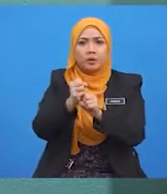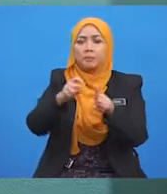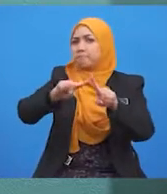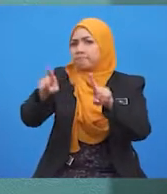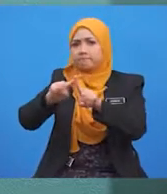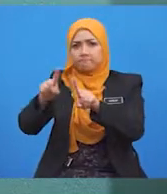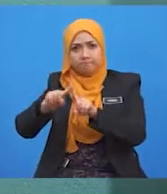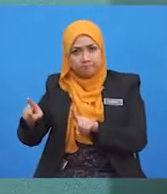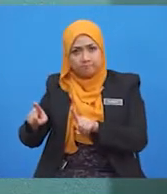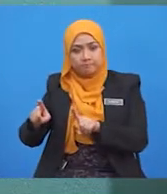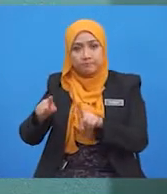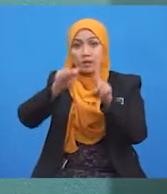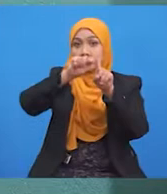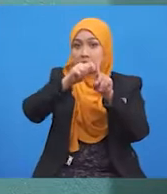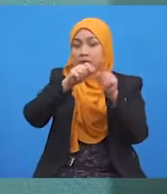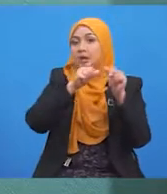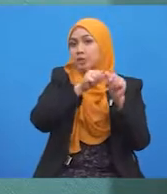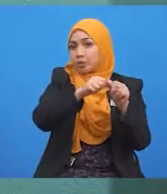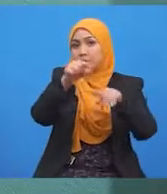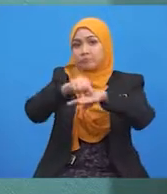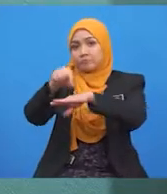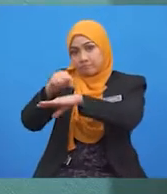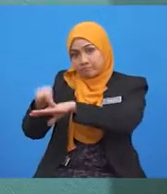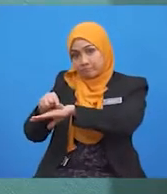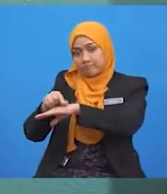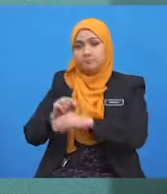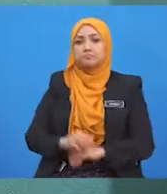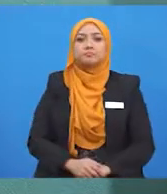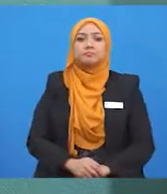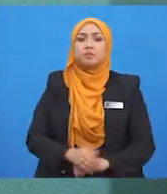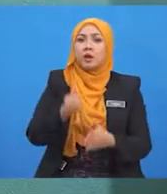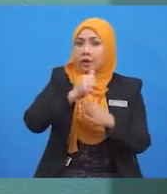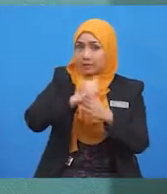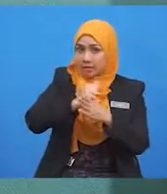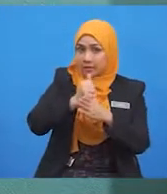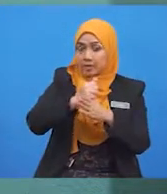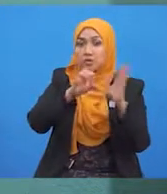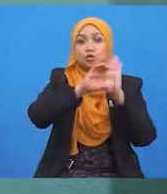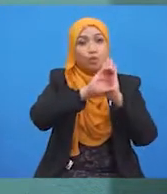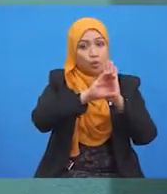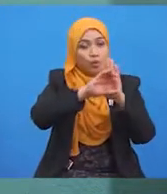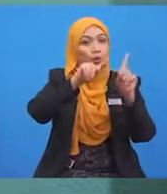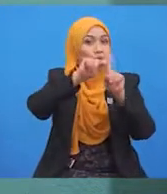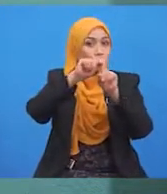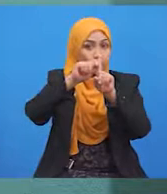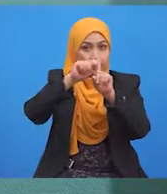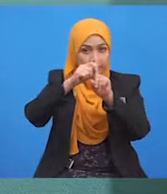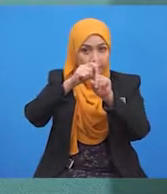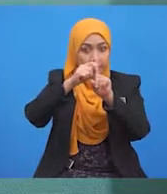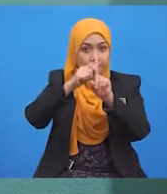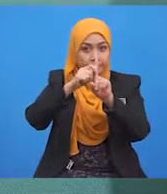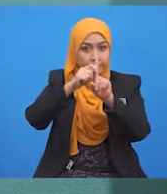jenis termometer mengikut kegunaannya antara contoh termometer Adella